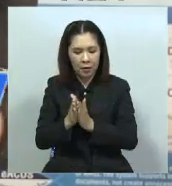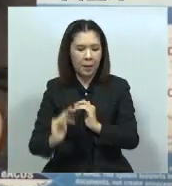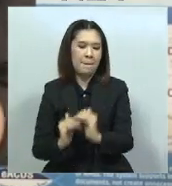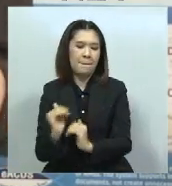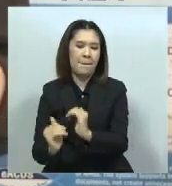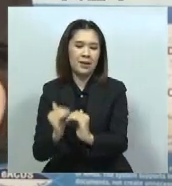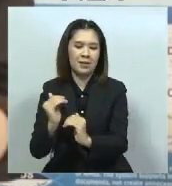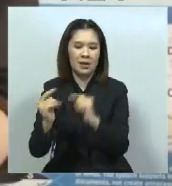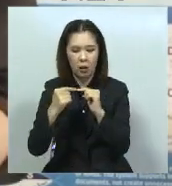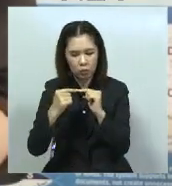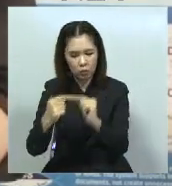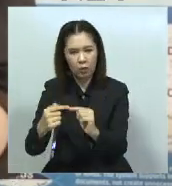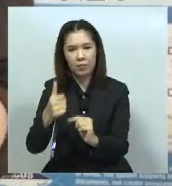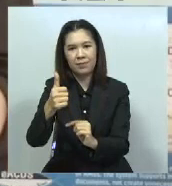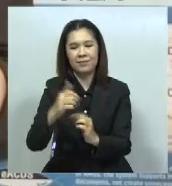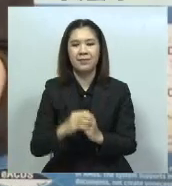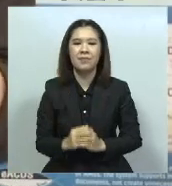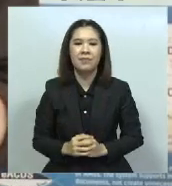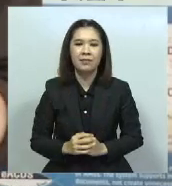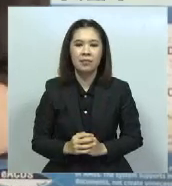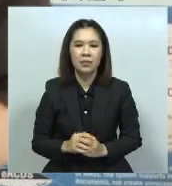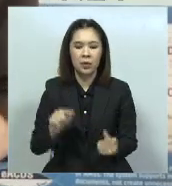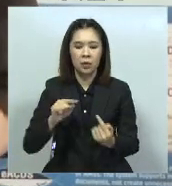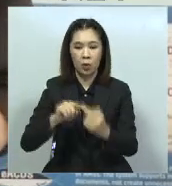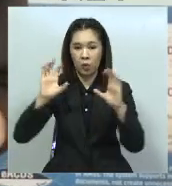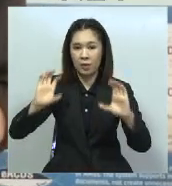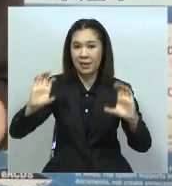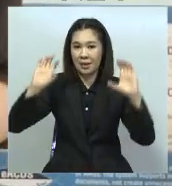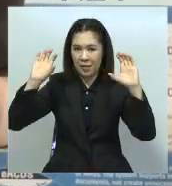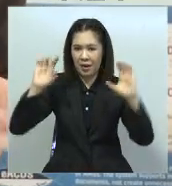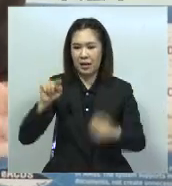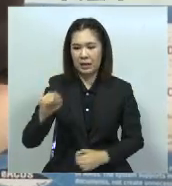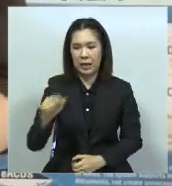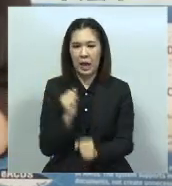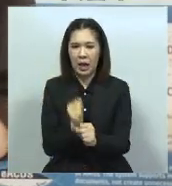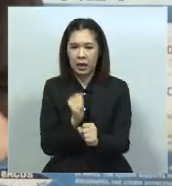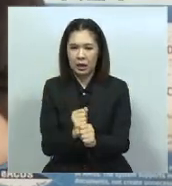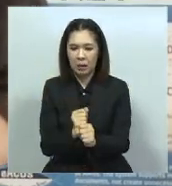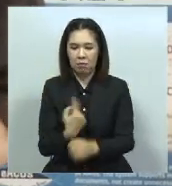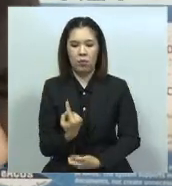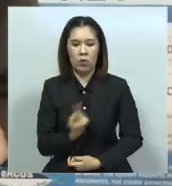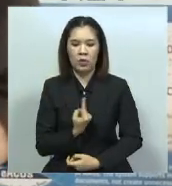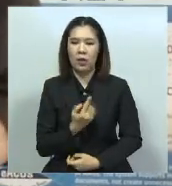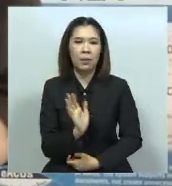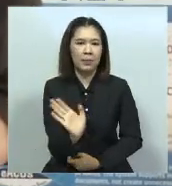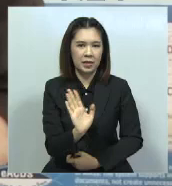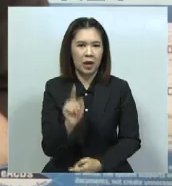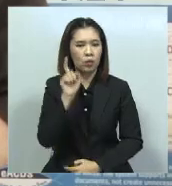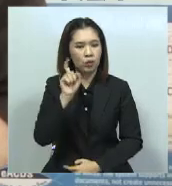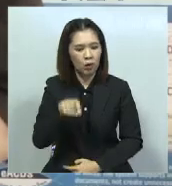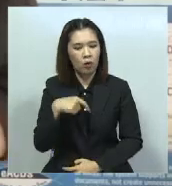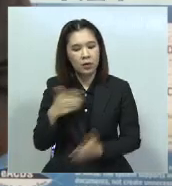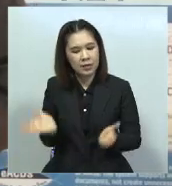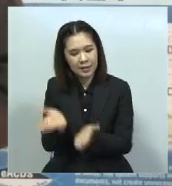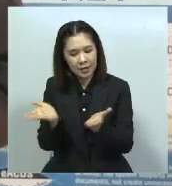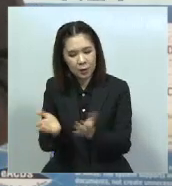จะยังคงเดินหน้าต่อไปนะครับแต่ว่าภาครัฐรัฐบาลเองจะเดินหน้าลำพังคงไม่ได้นะครับยังคงต้องได้รับการสนับสนุนจ